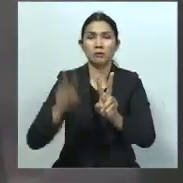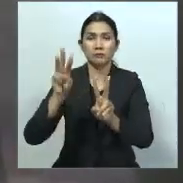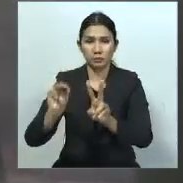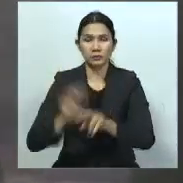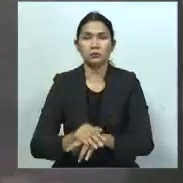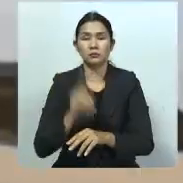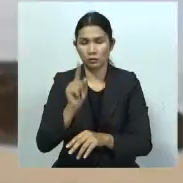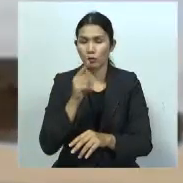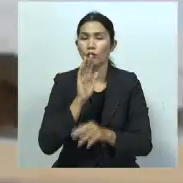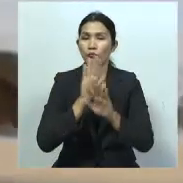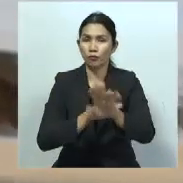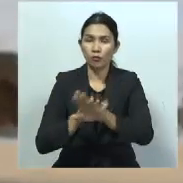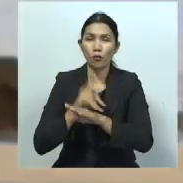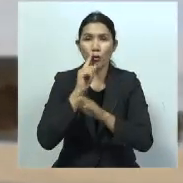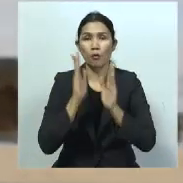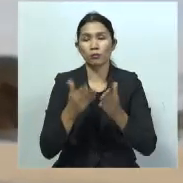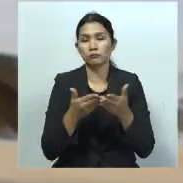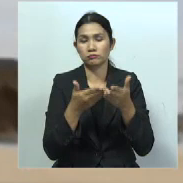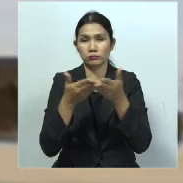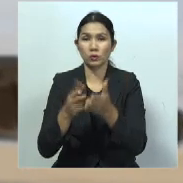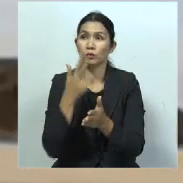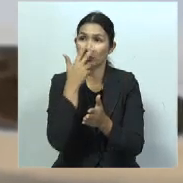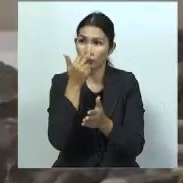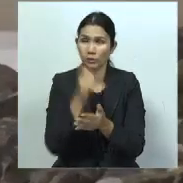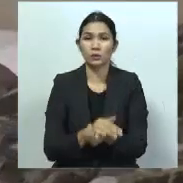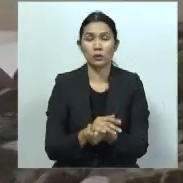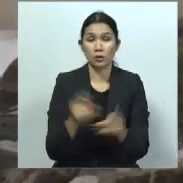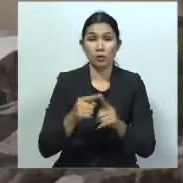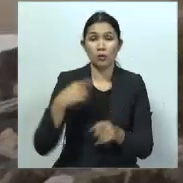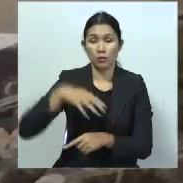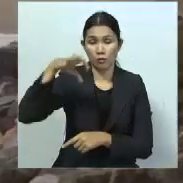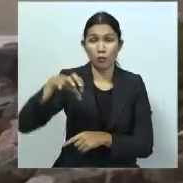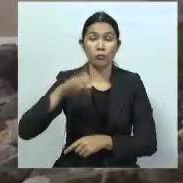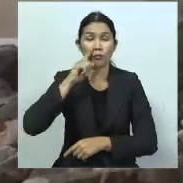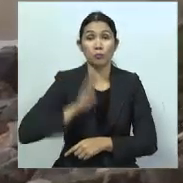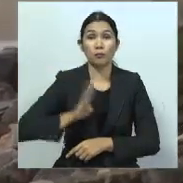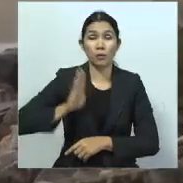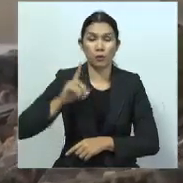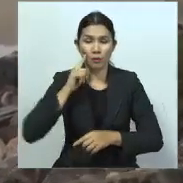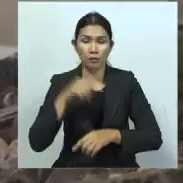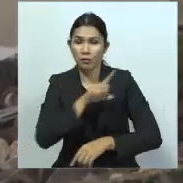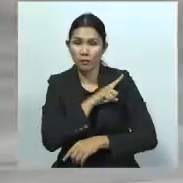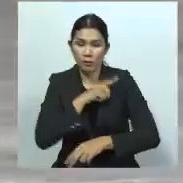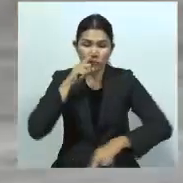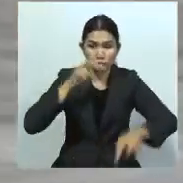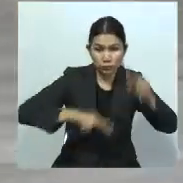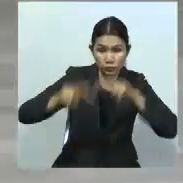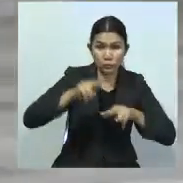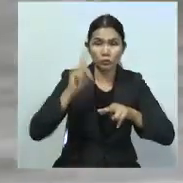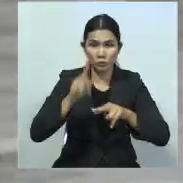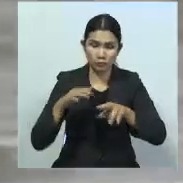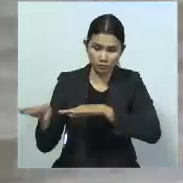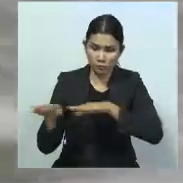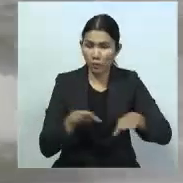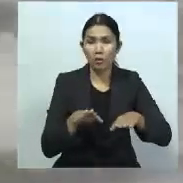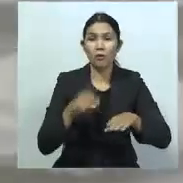ิมความรมัดรว่างในการเดินเรือด้วยขนาดทกรปองกนและปนเทาสาธรณภัยปราศาลทกจัหวัดเตรีมพร้มรบมอกัภาวะฝนตกหน